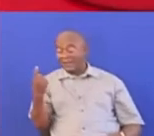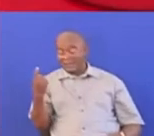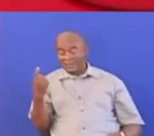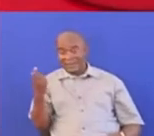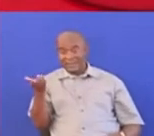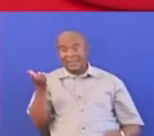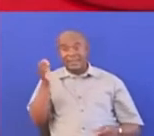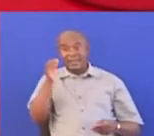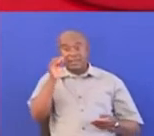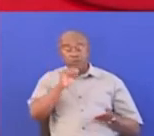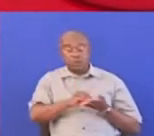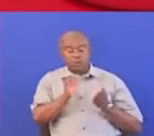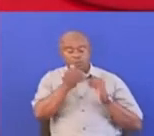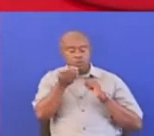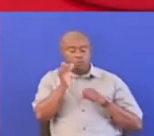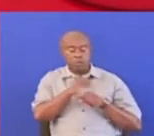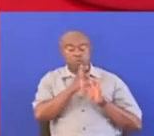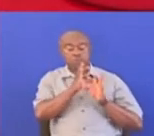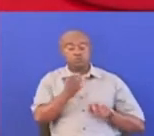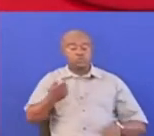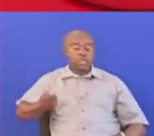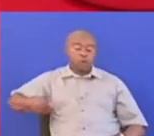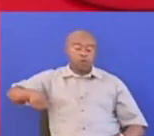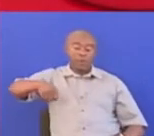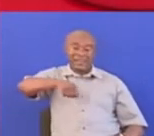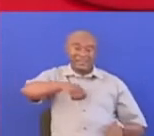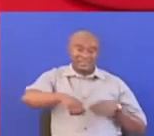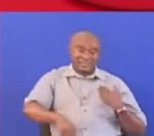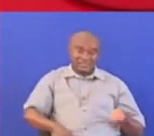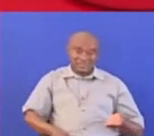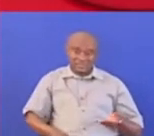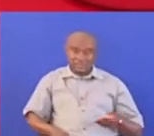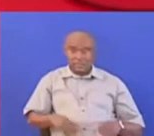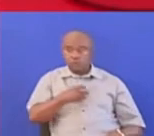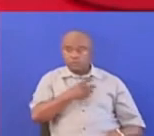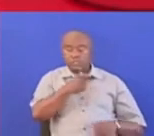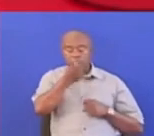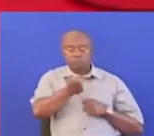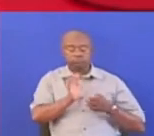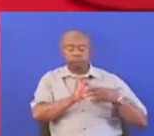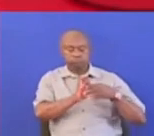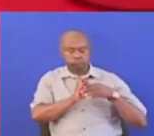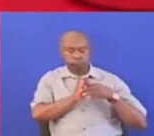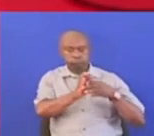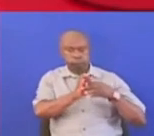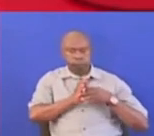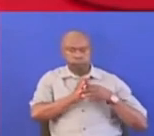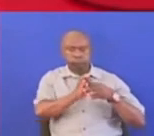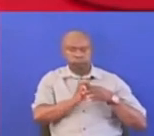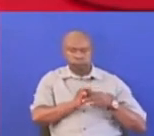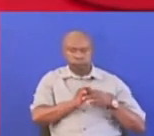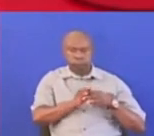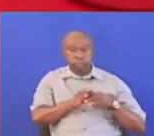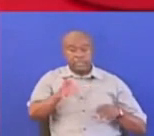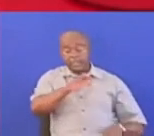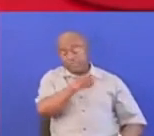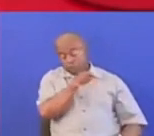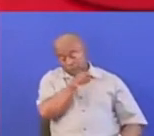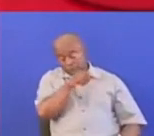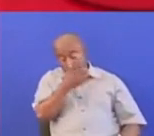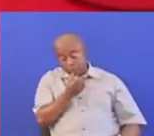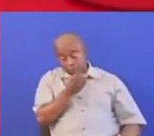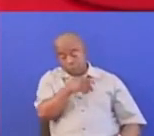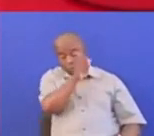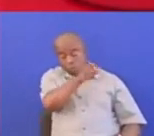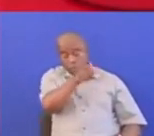kuwekewa miundombinu na hii wizara ya kilimo pia ishirikishwe ili wananchi wale lile eneo ambao